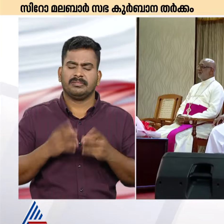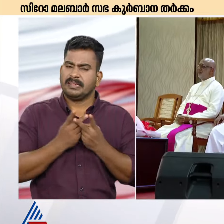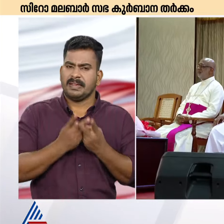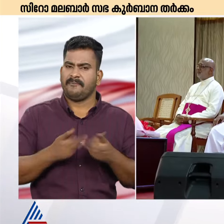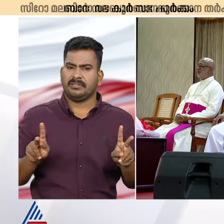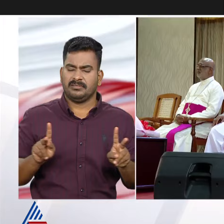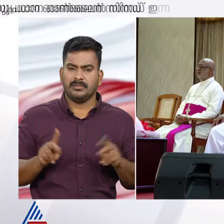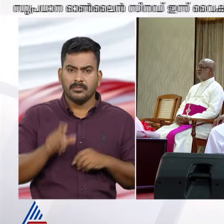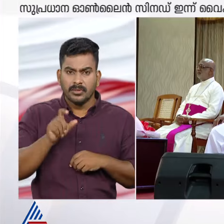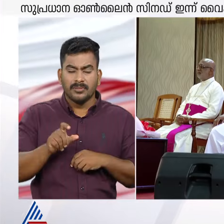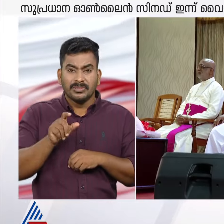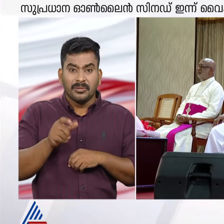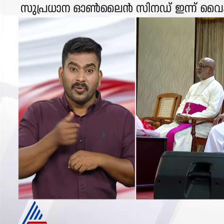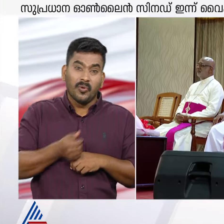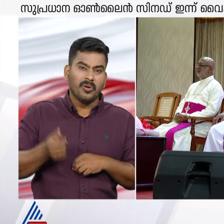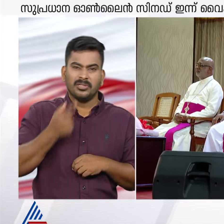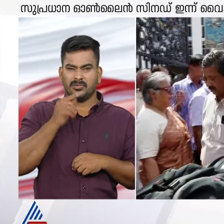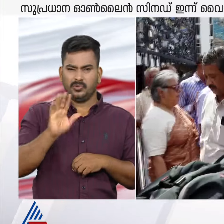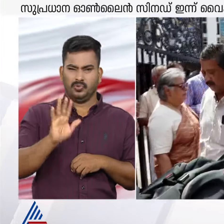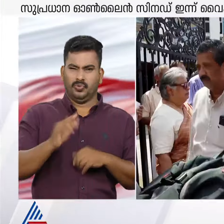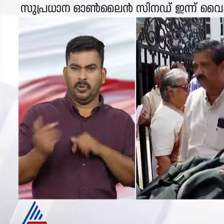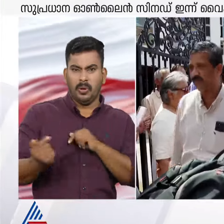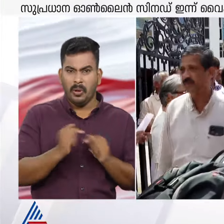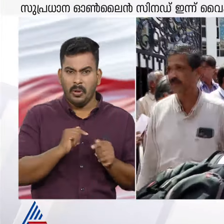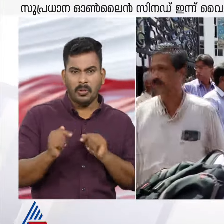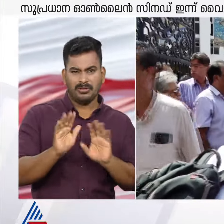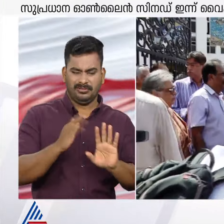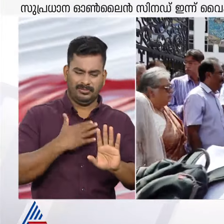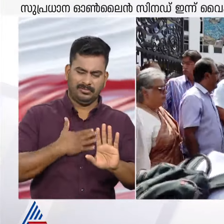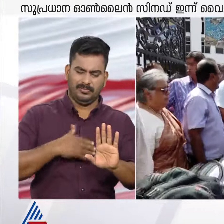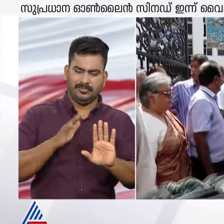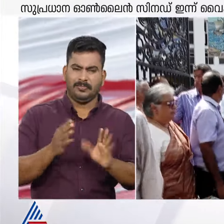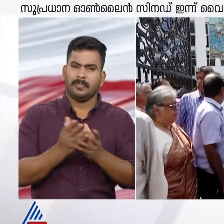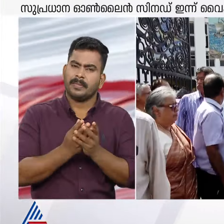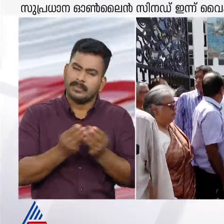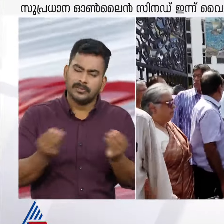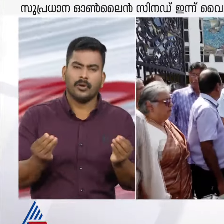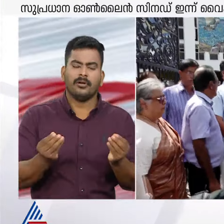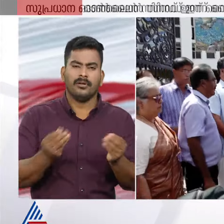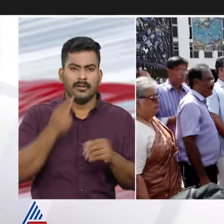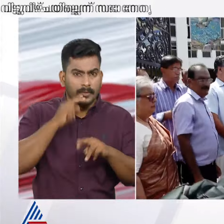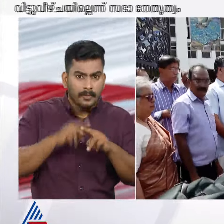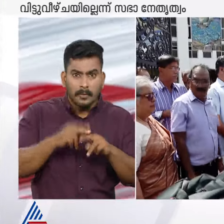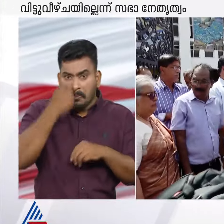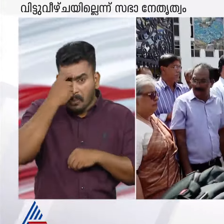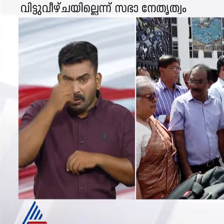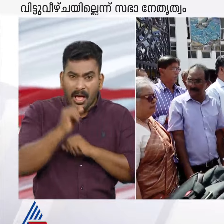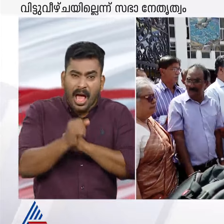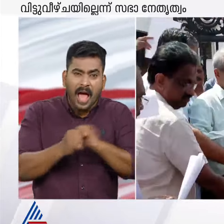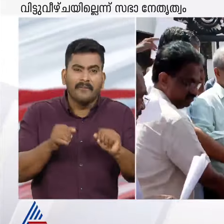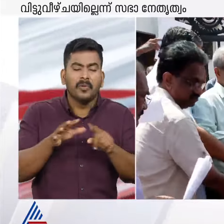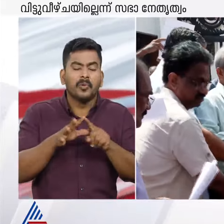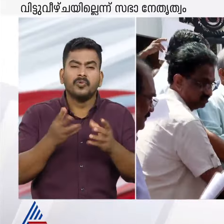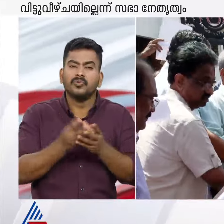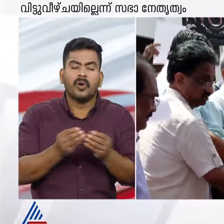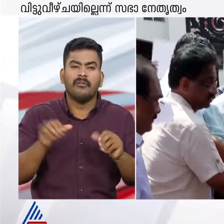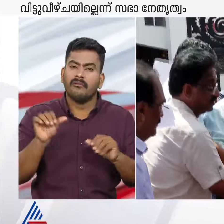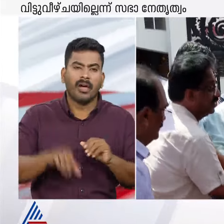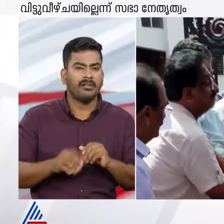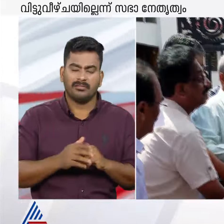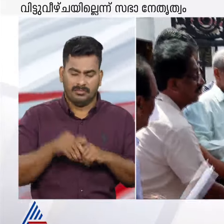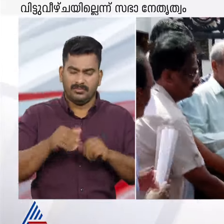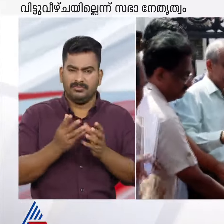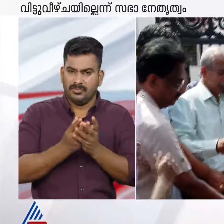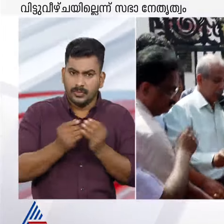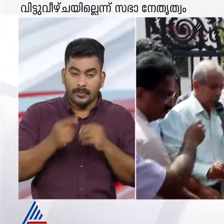ബിഷപ്പുമാർ ആവശ്യപ്പെട്ടിട്ടുണ്ട്. നടപടിയെടുത്താൽ ക്രമസമാധാന പ്രശ്നം അടക്കമുണ്ടാകുമെന്നും കാര്യങ്ങൾ കൈവിട്ടുപോകുമെന്നുമാണ് മുന്നറിയിപ്പ്. ഇതിനിടെ